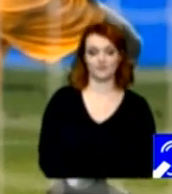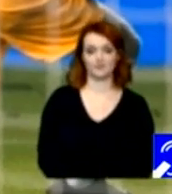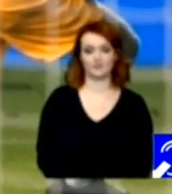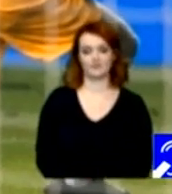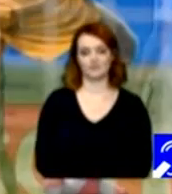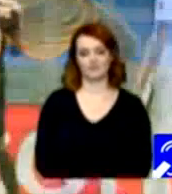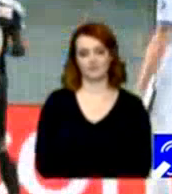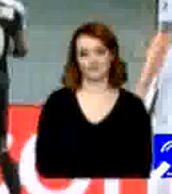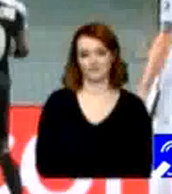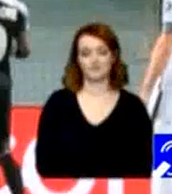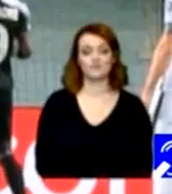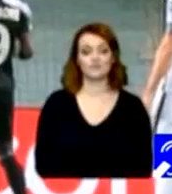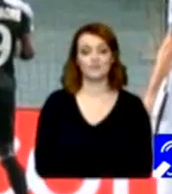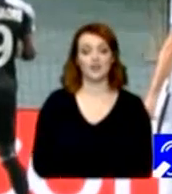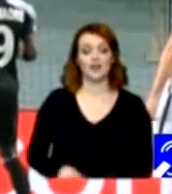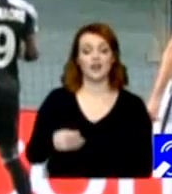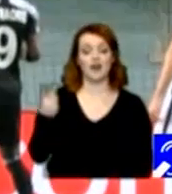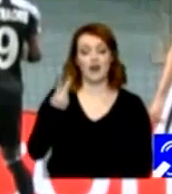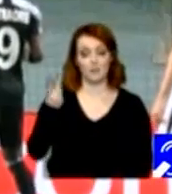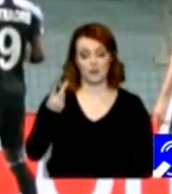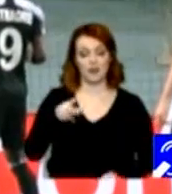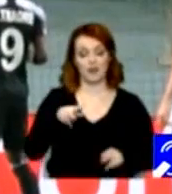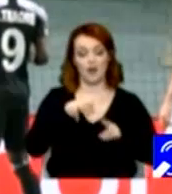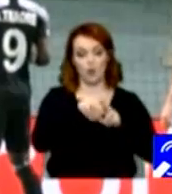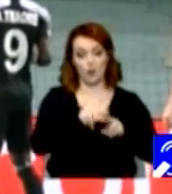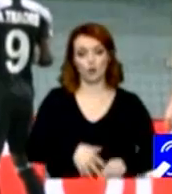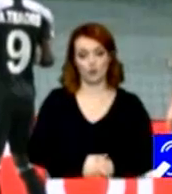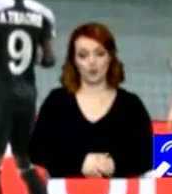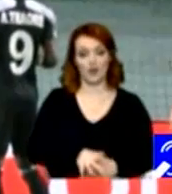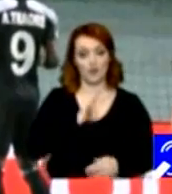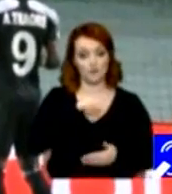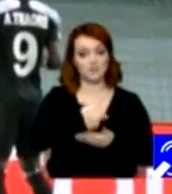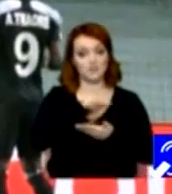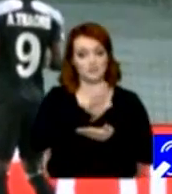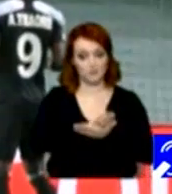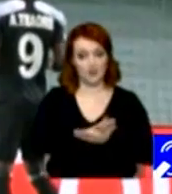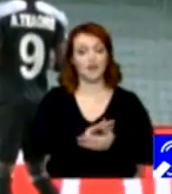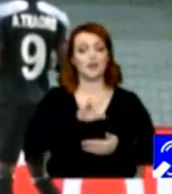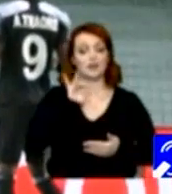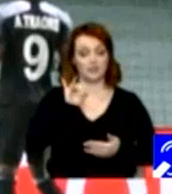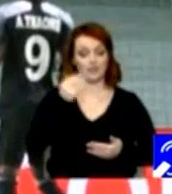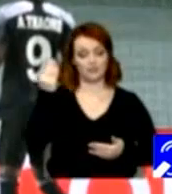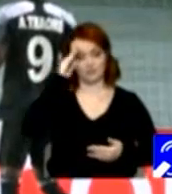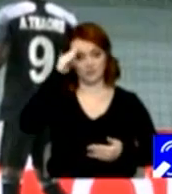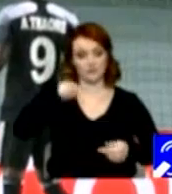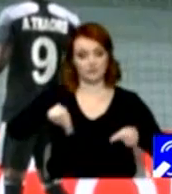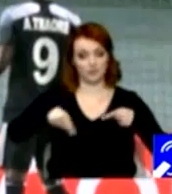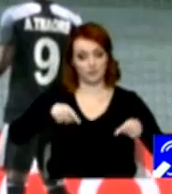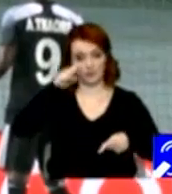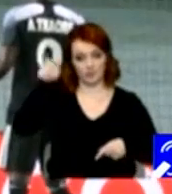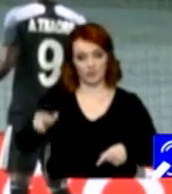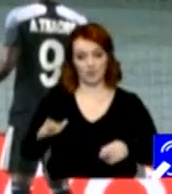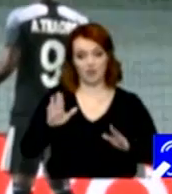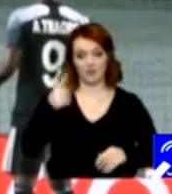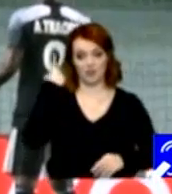shakhtar donetsk cu 2 la 1 ambele goluri ale galaxiilor au fost marcate de cai în baza mea după această victorie Real